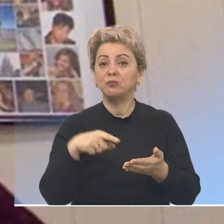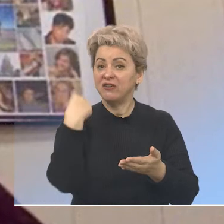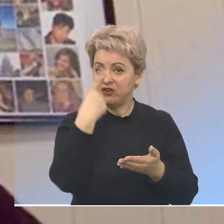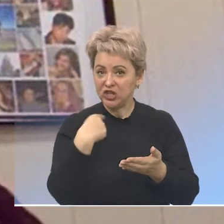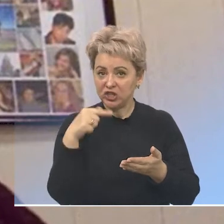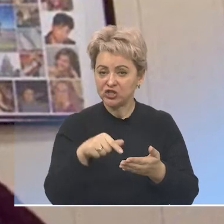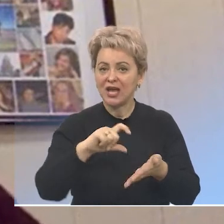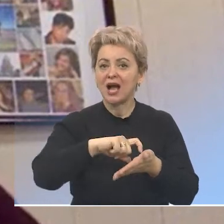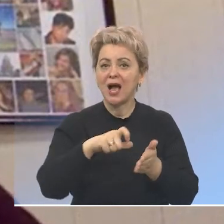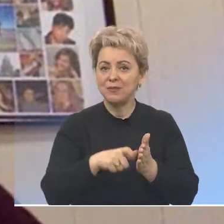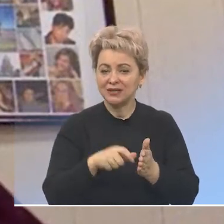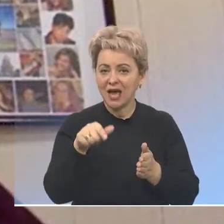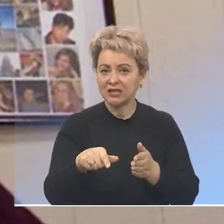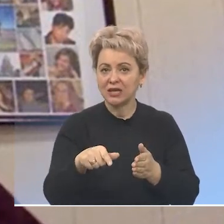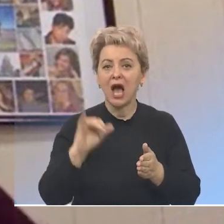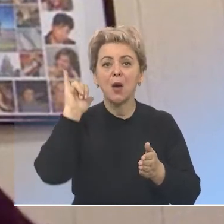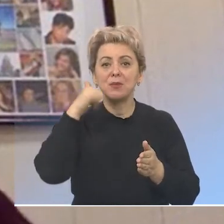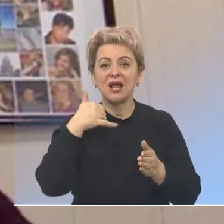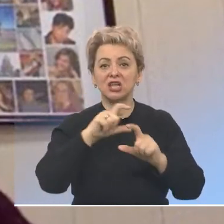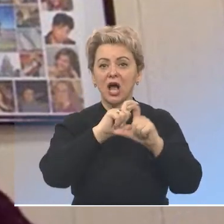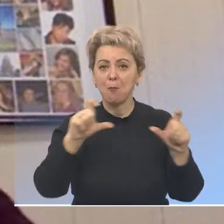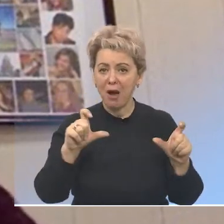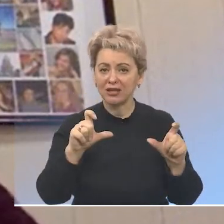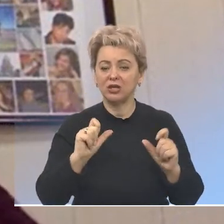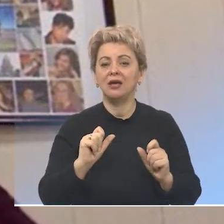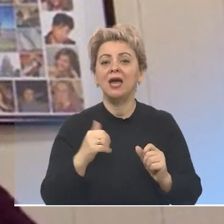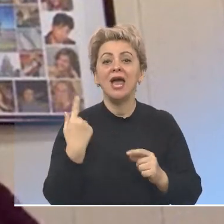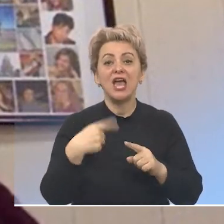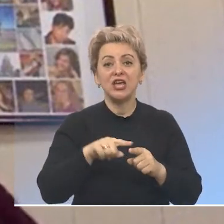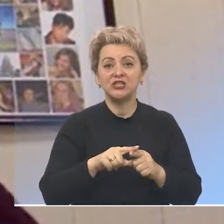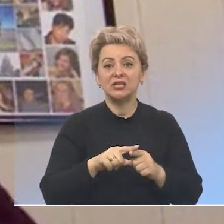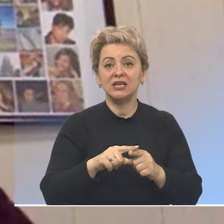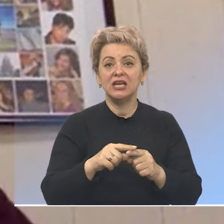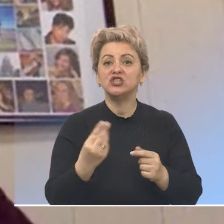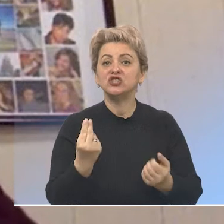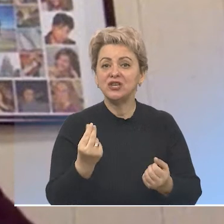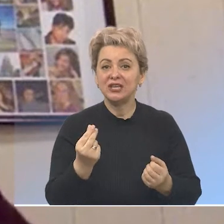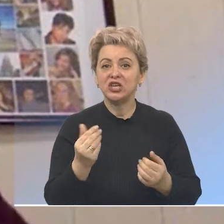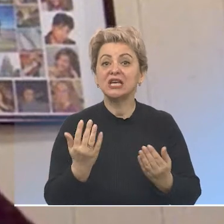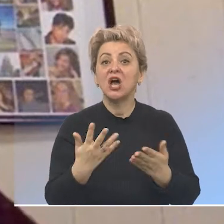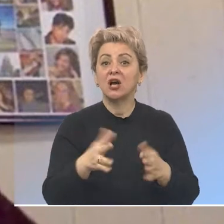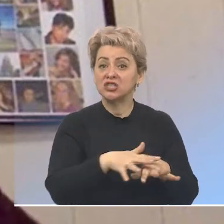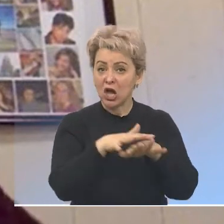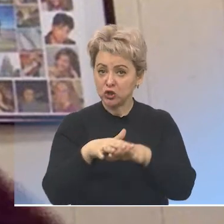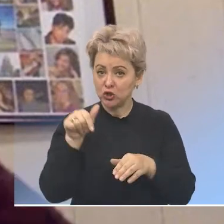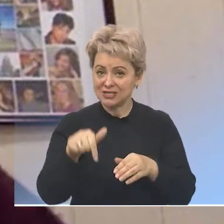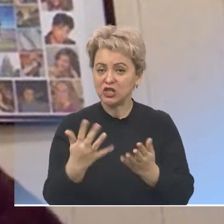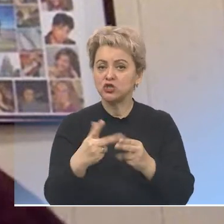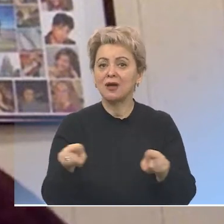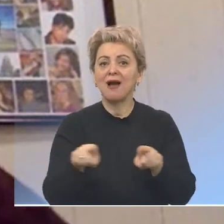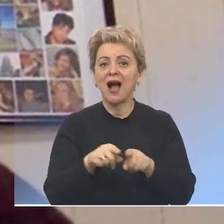как бы в личных кабинетах туроператорских компаний, эти средства зачислены